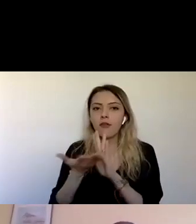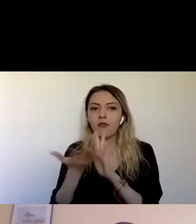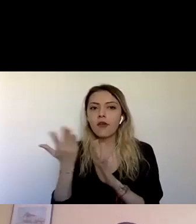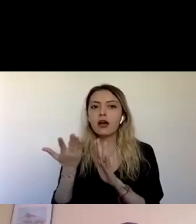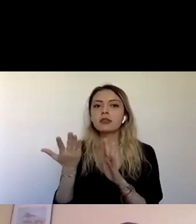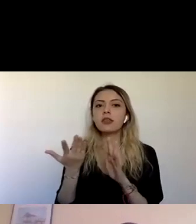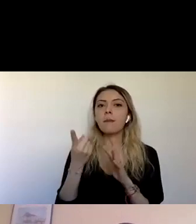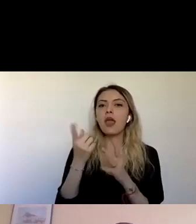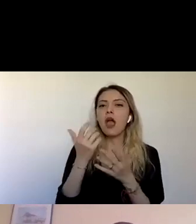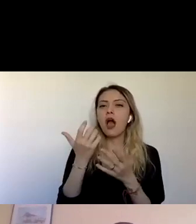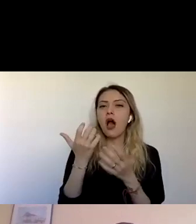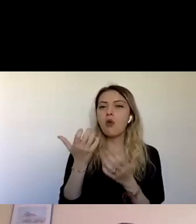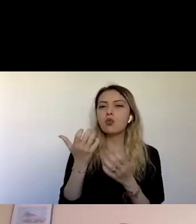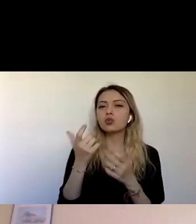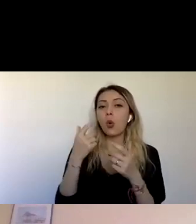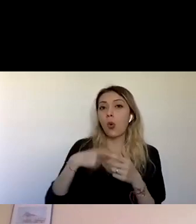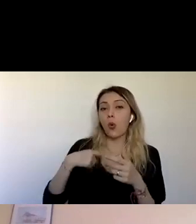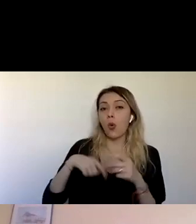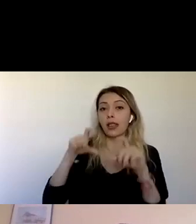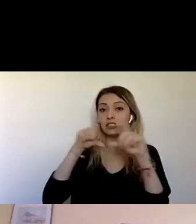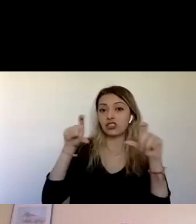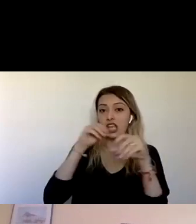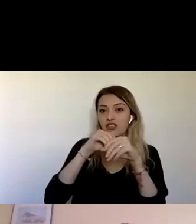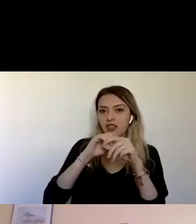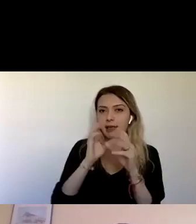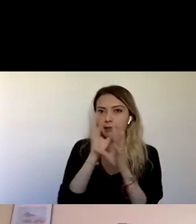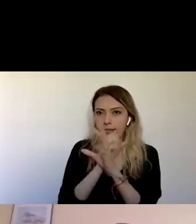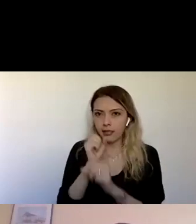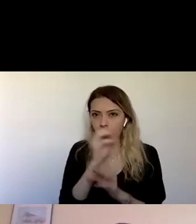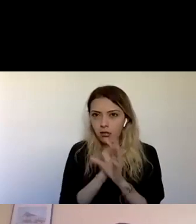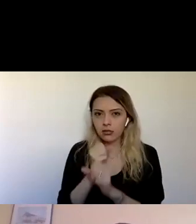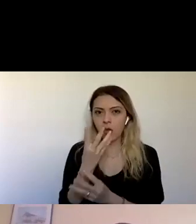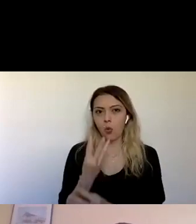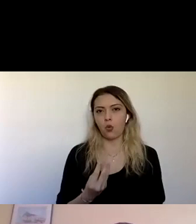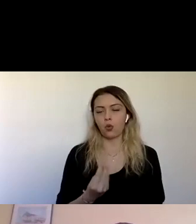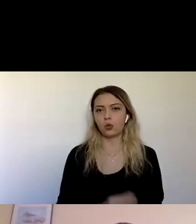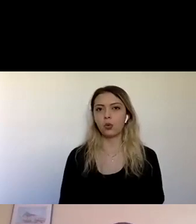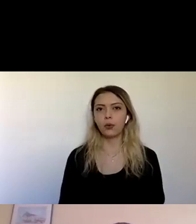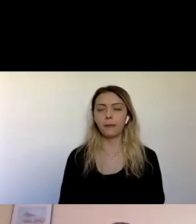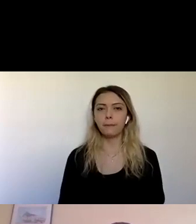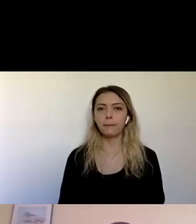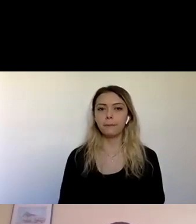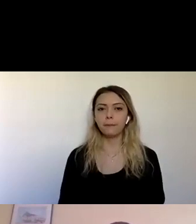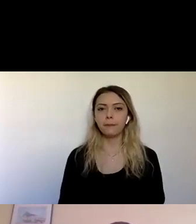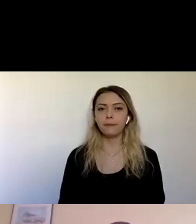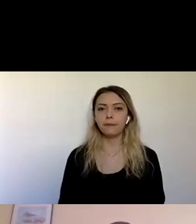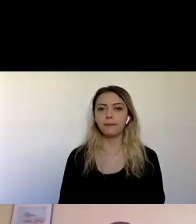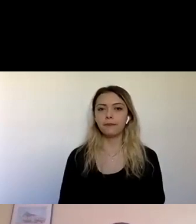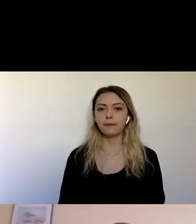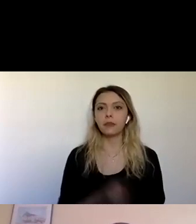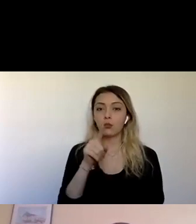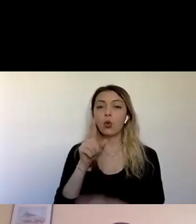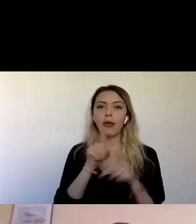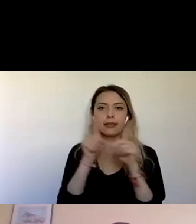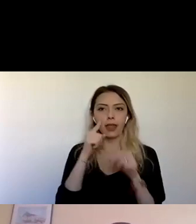İnternetin öz evladı diye YouTube'da aratırsanız bu manifestonun filmini izleyebilirsiniz.